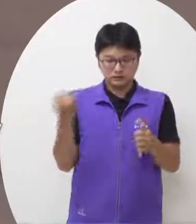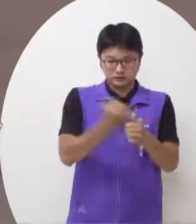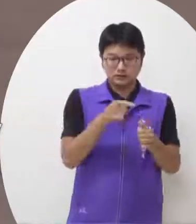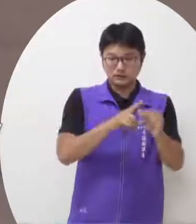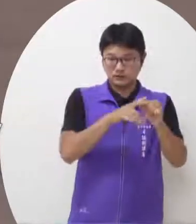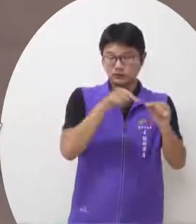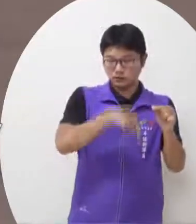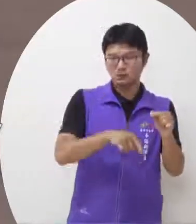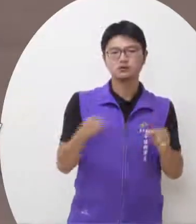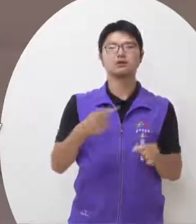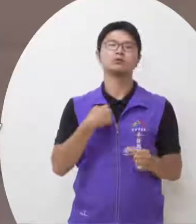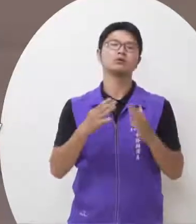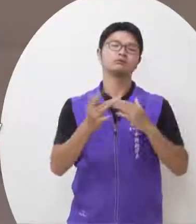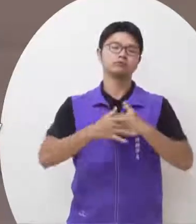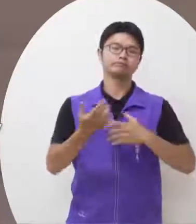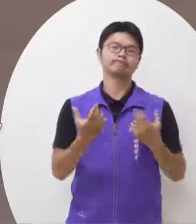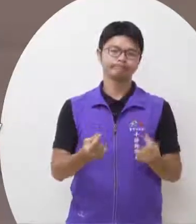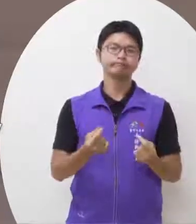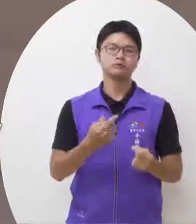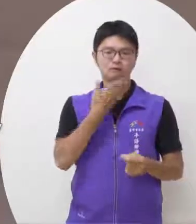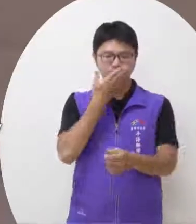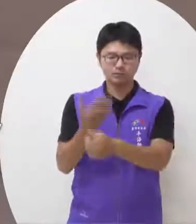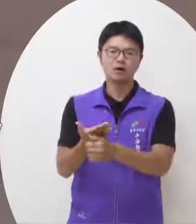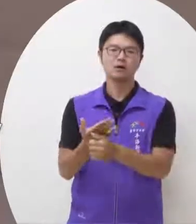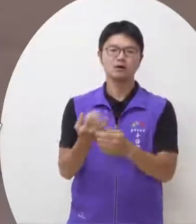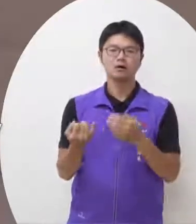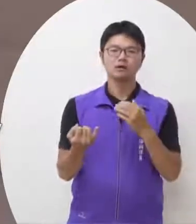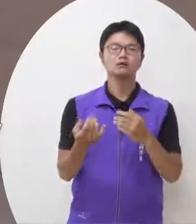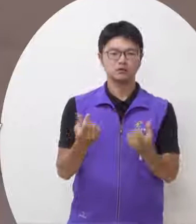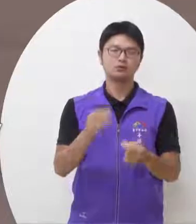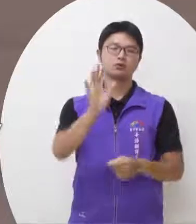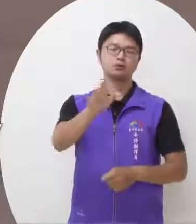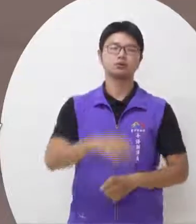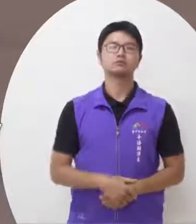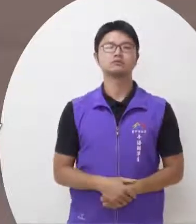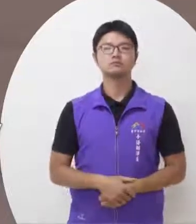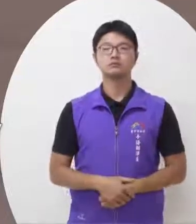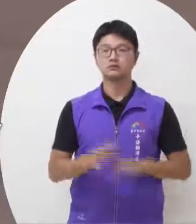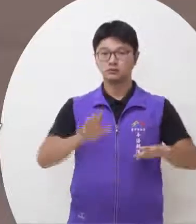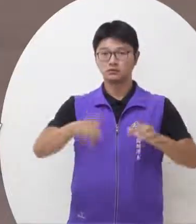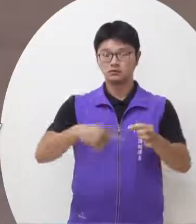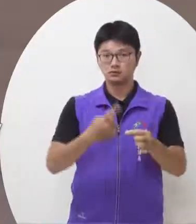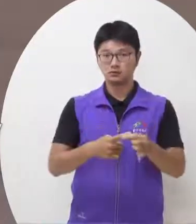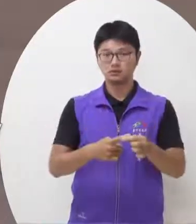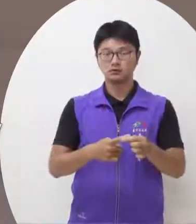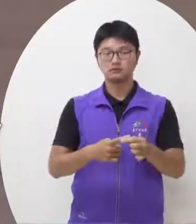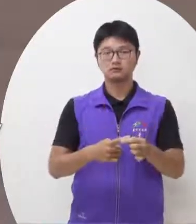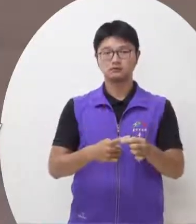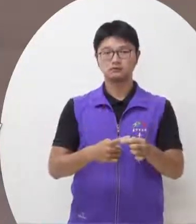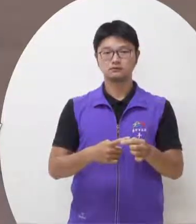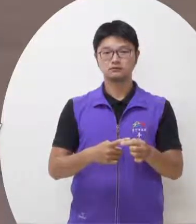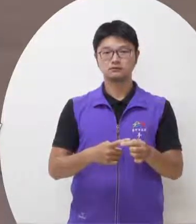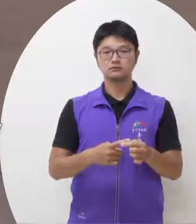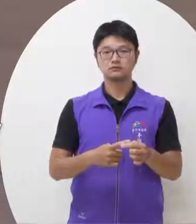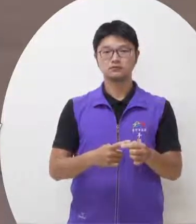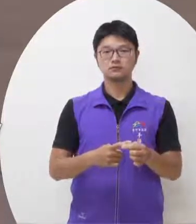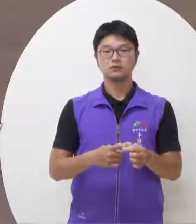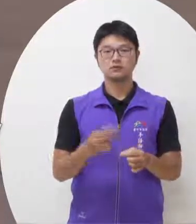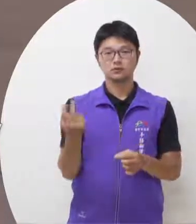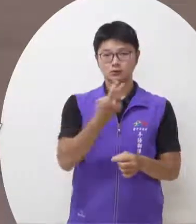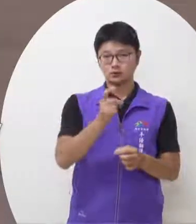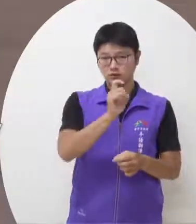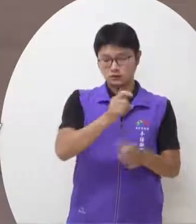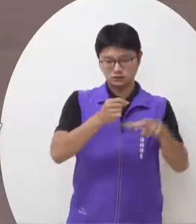是我们的家人，我们也给他这个优惠。所以今年开始实施的这个双十公车